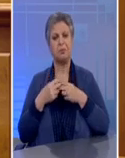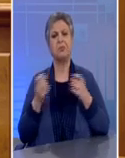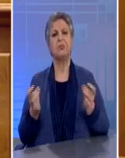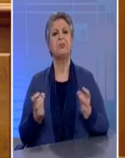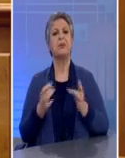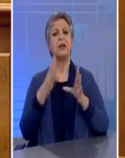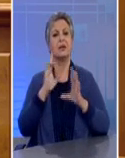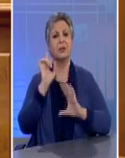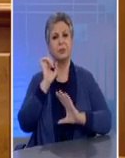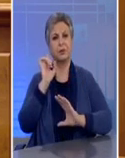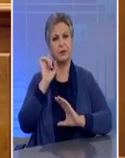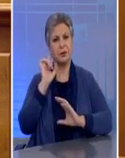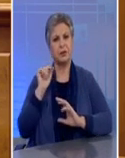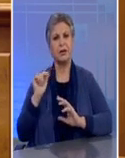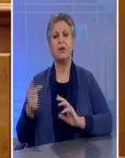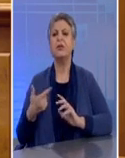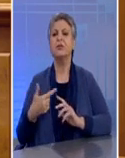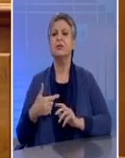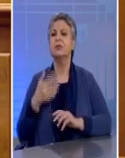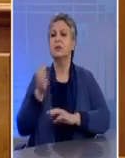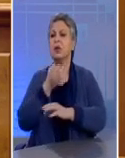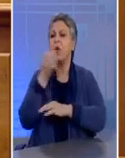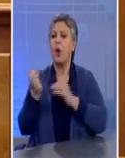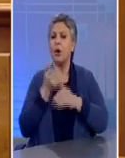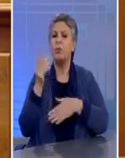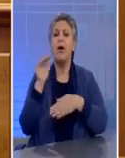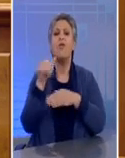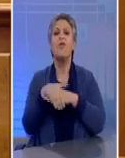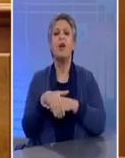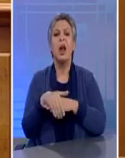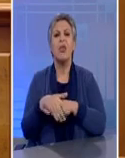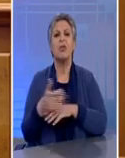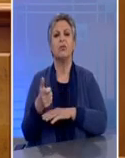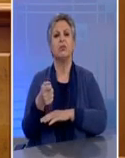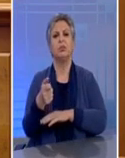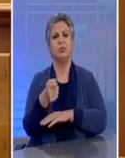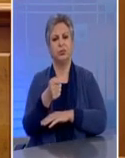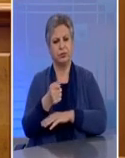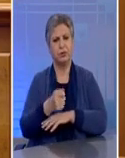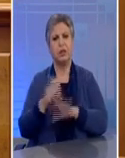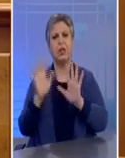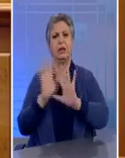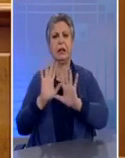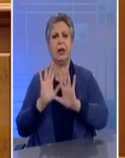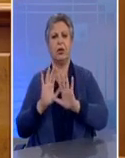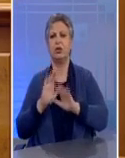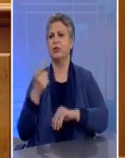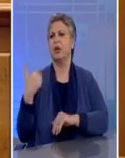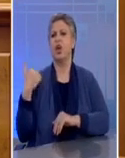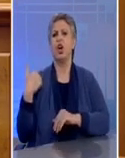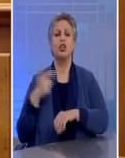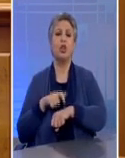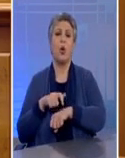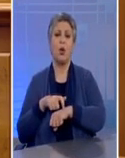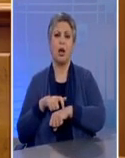κυρία η οποία, λέω, το βράδυ βάλε, θα μιλήσω στην τηλεόραση. Μου λέει, τι ώρα? Λέω, μετά τις 10 θα έρθει η σειρά μου. Δεν ήξερα την ώρα.